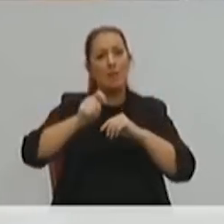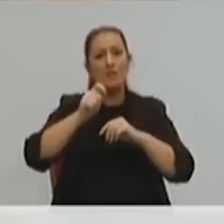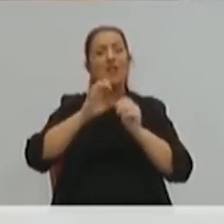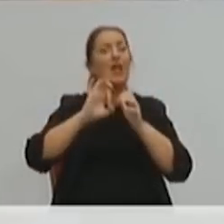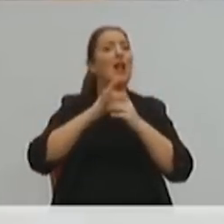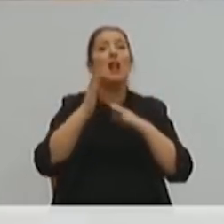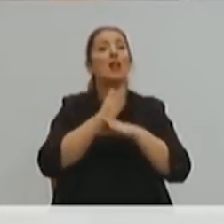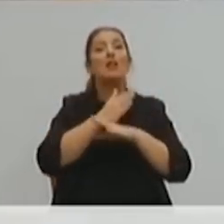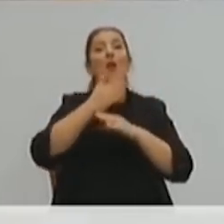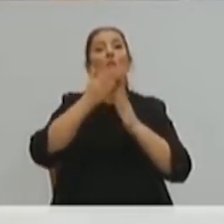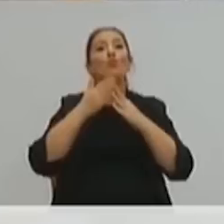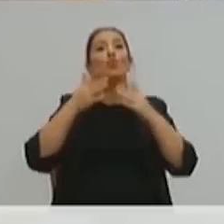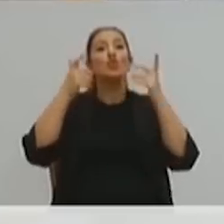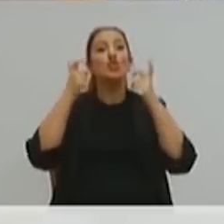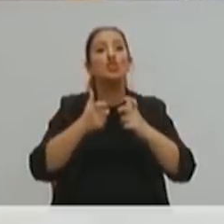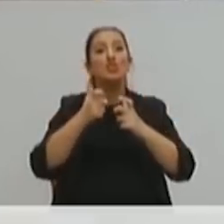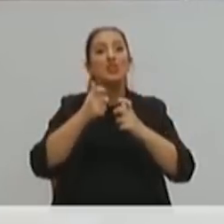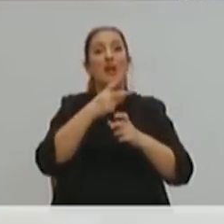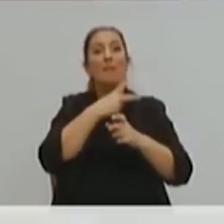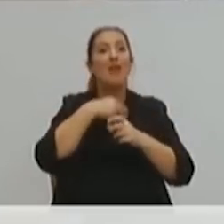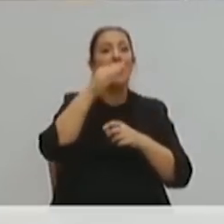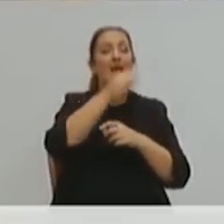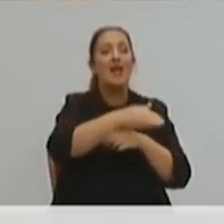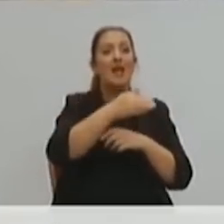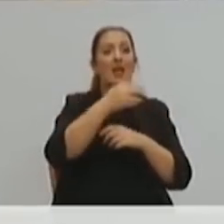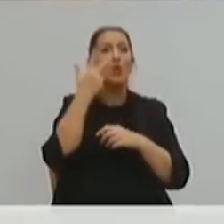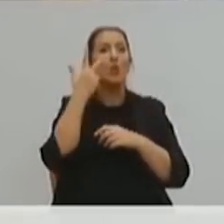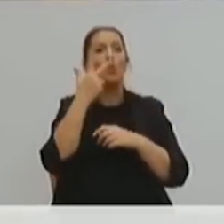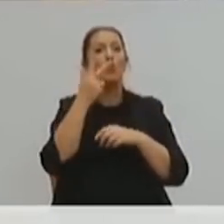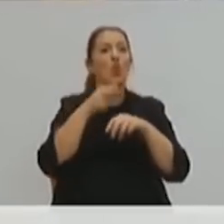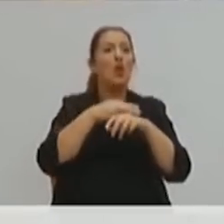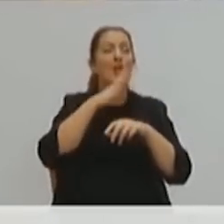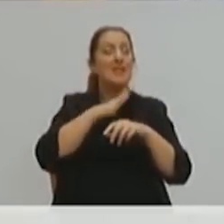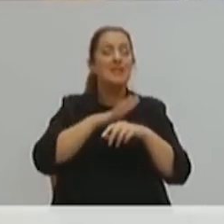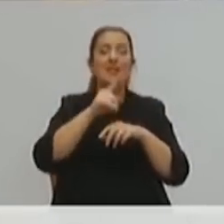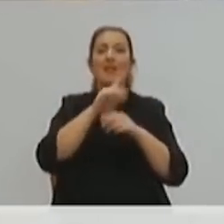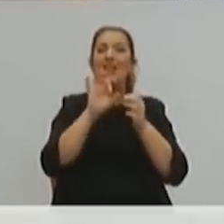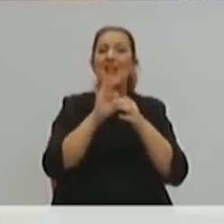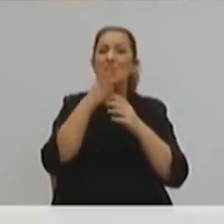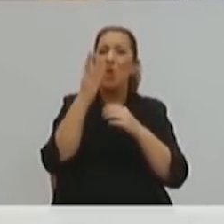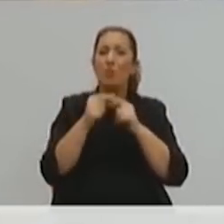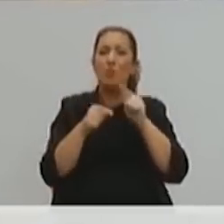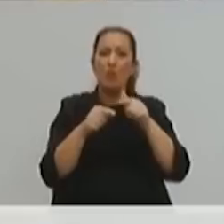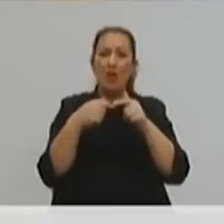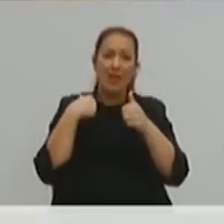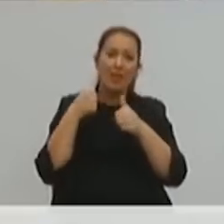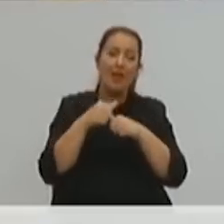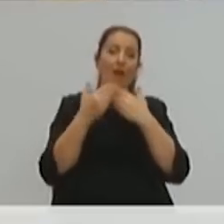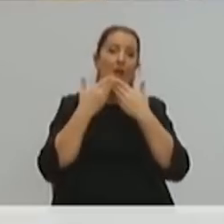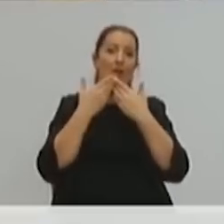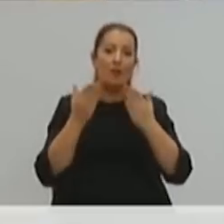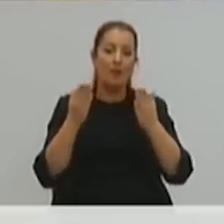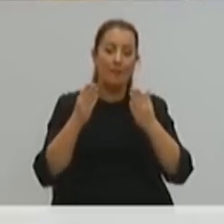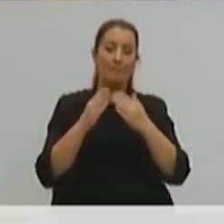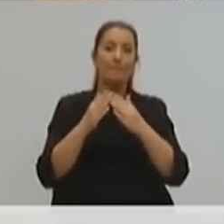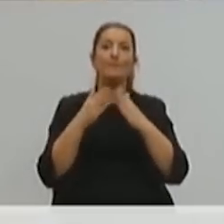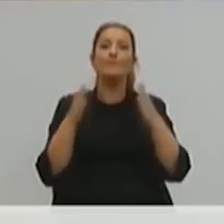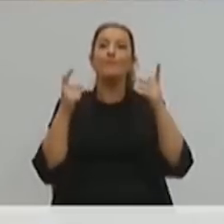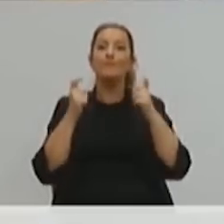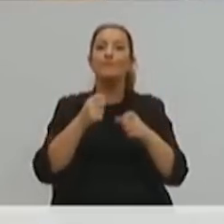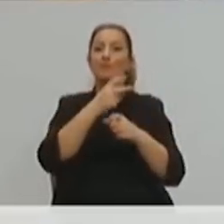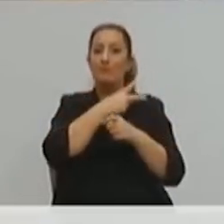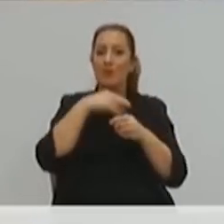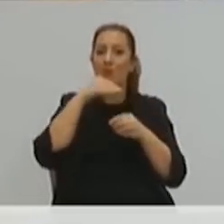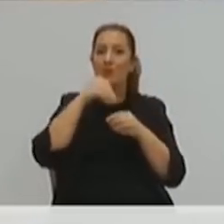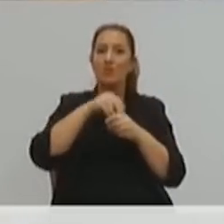plan emsal 3 istedi? Emsal 3 yapılmasının nasıl olduğunu ben burada tekrar anlatayım. Büyükşehir